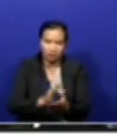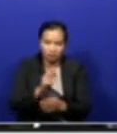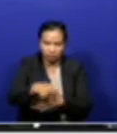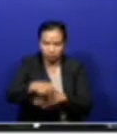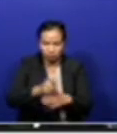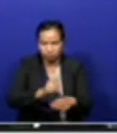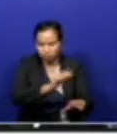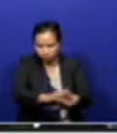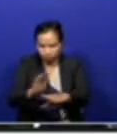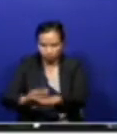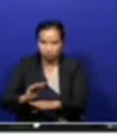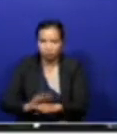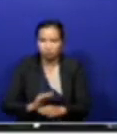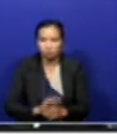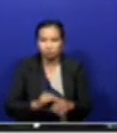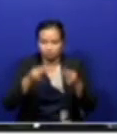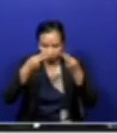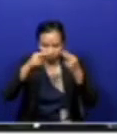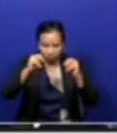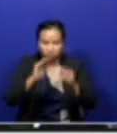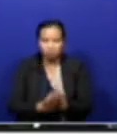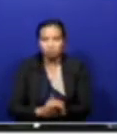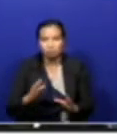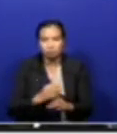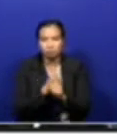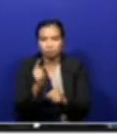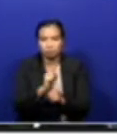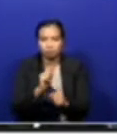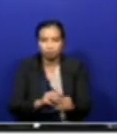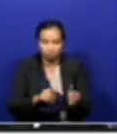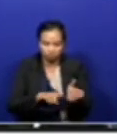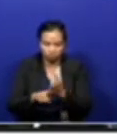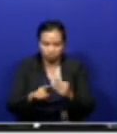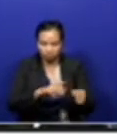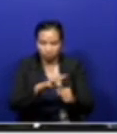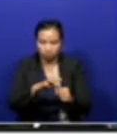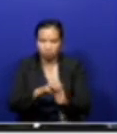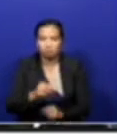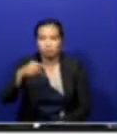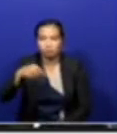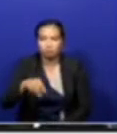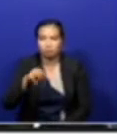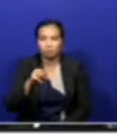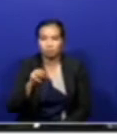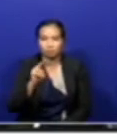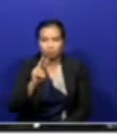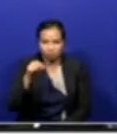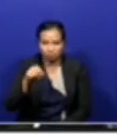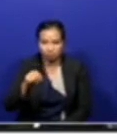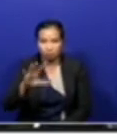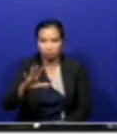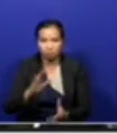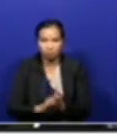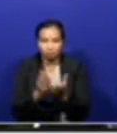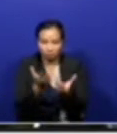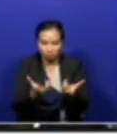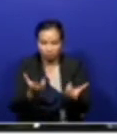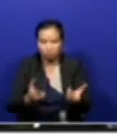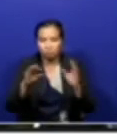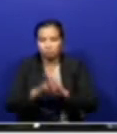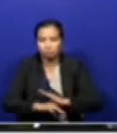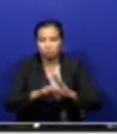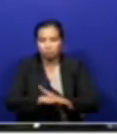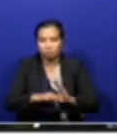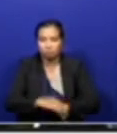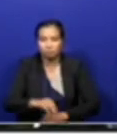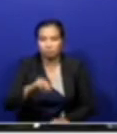ยท่านนายกรัฐมนตรีว่าไงโควิดหมดแล้วต่อไปนี้จะเป็น PM 2.5 อุปกรณ์คล้ายกันเหมือนที่เจ้าหน้าที่และก็พี่น้อง